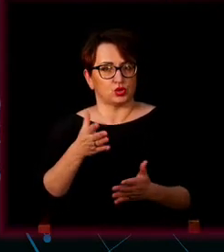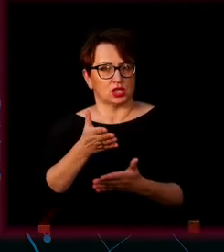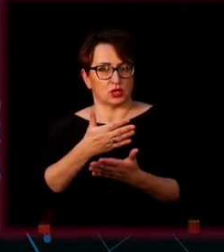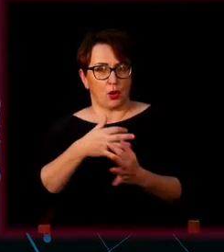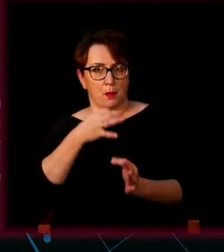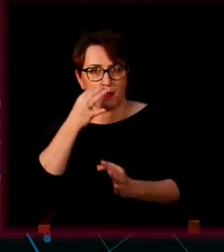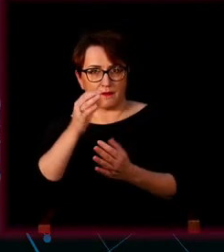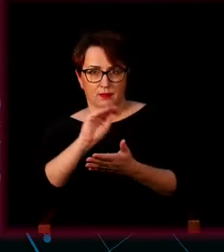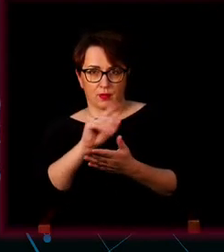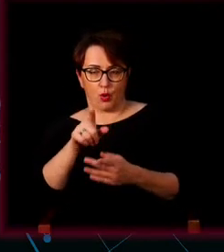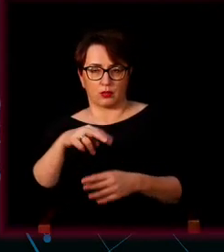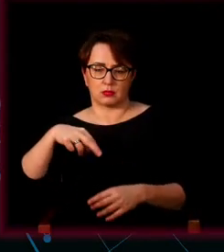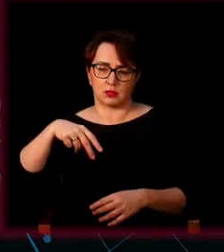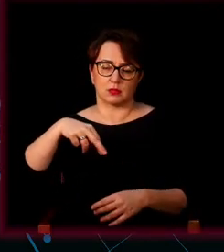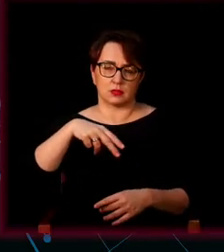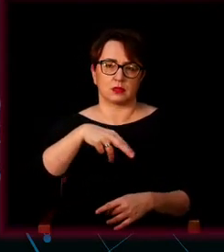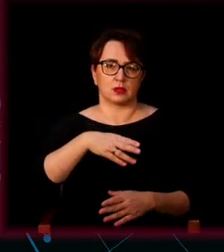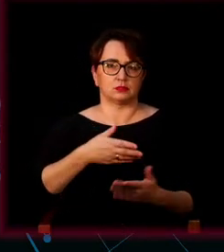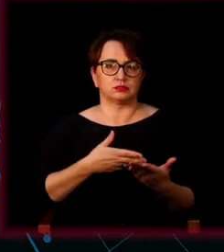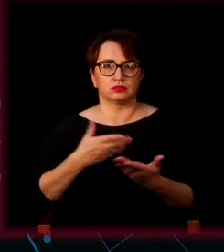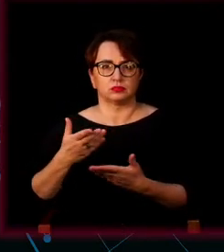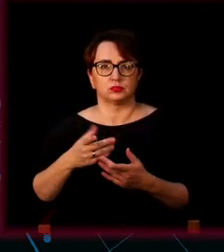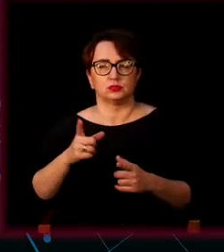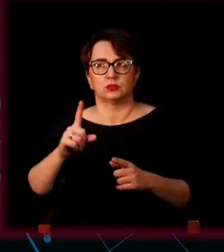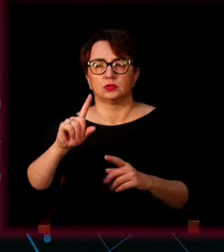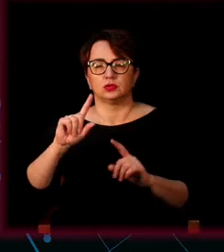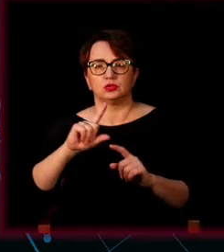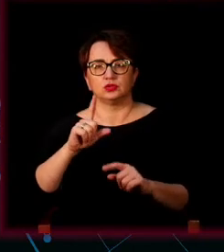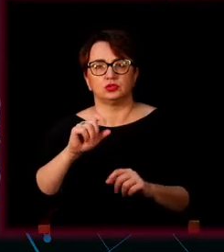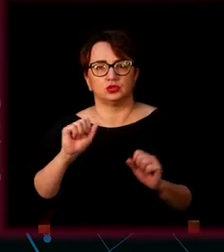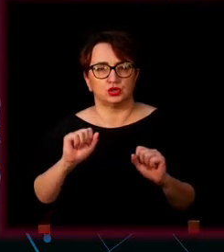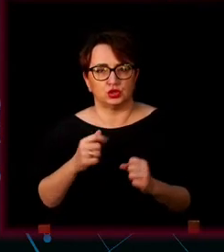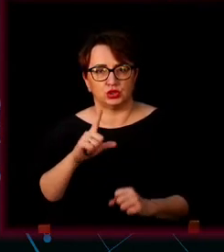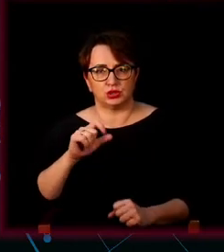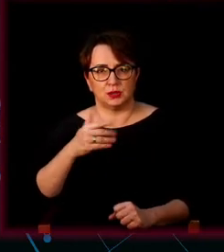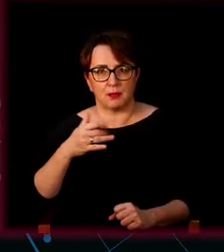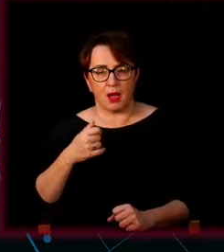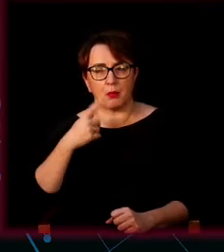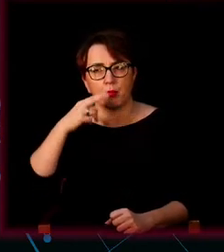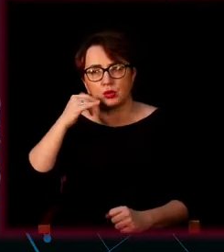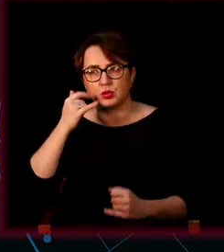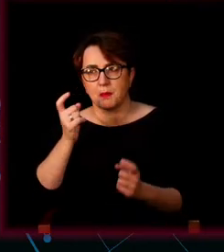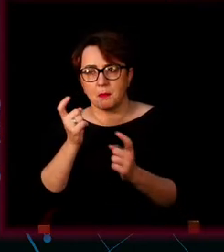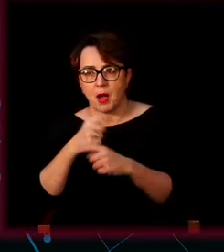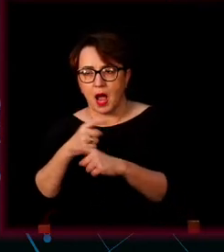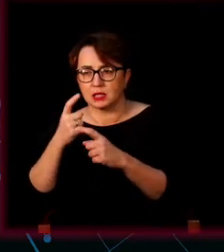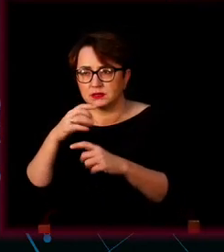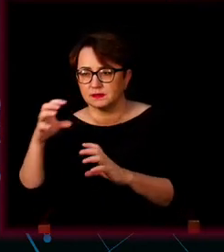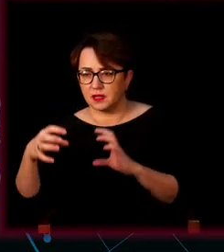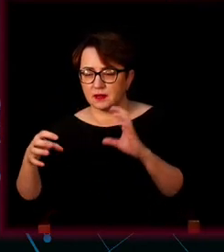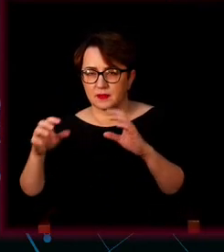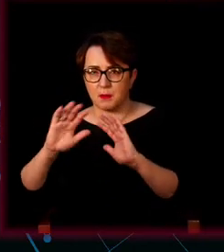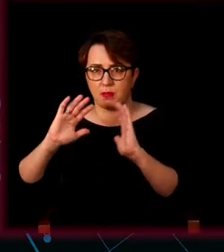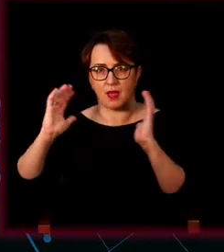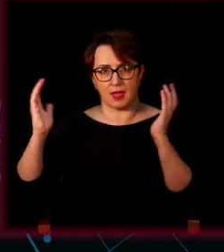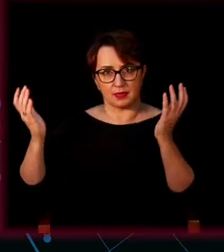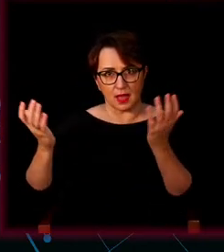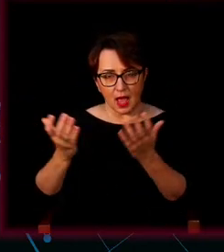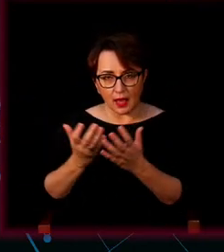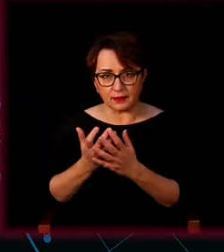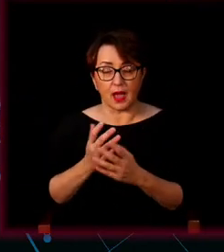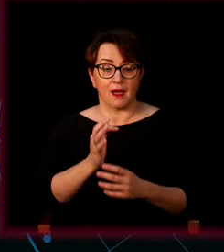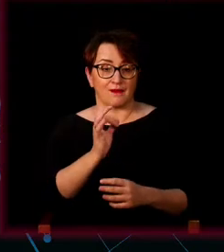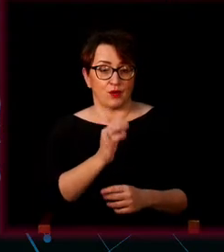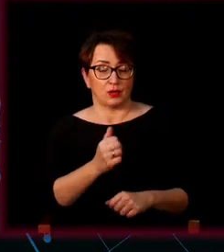właśnie tego, jak on przemierza zimę, różne te państwa tworzące tą planetę. I oczywiście